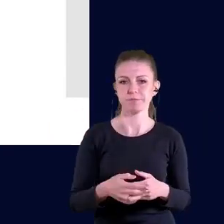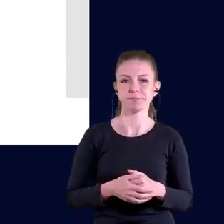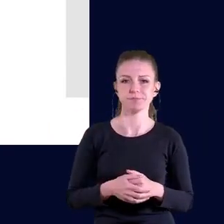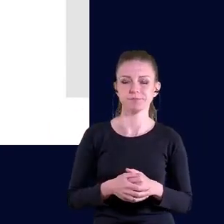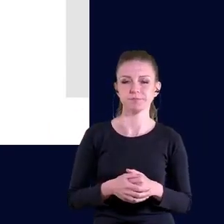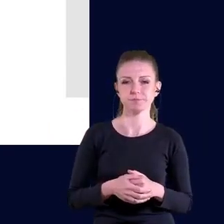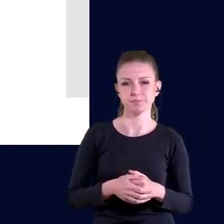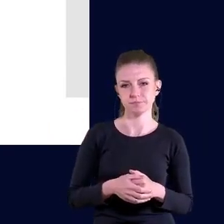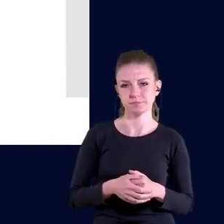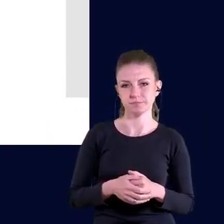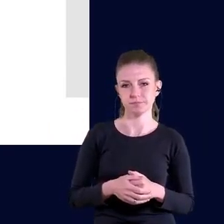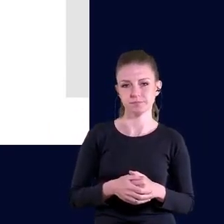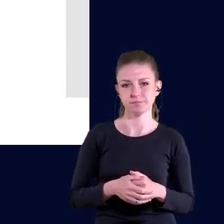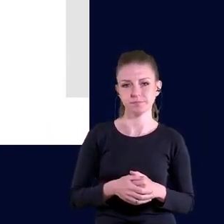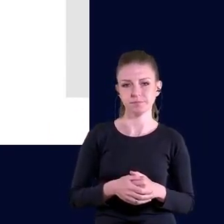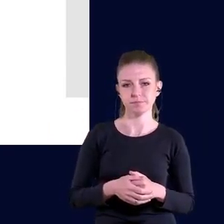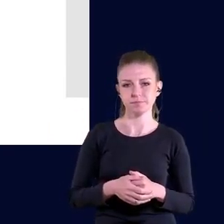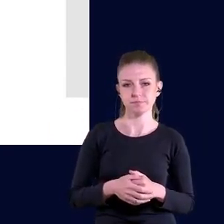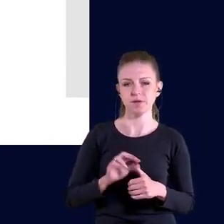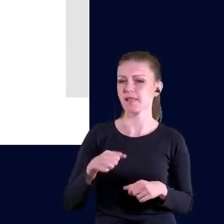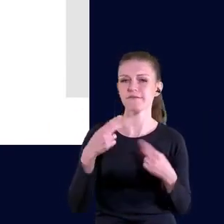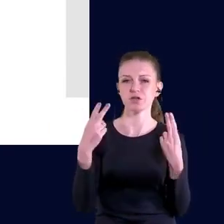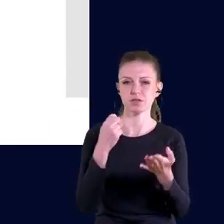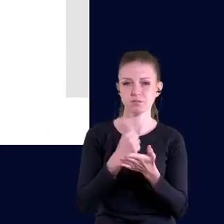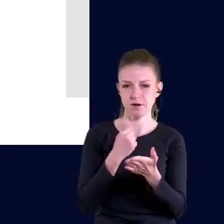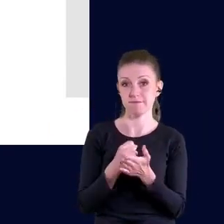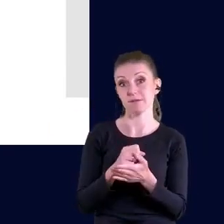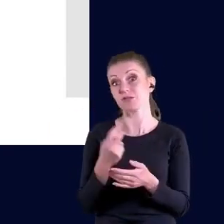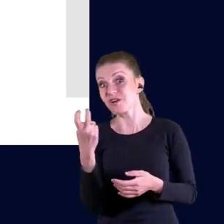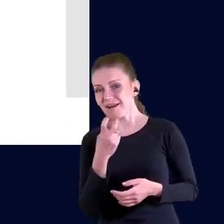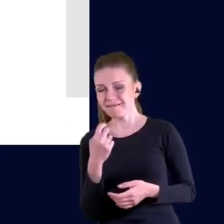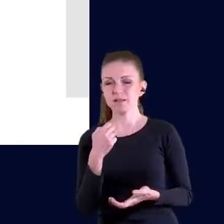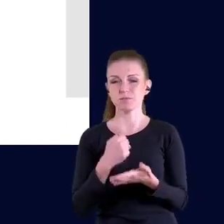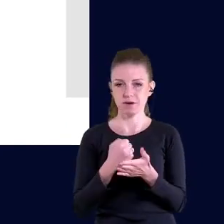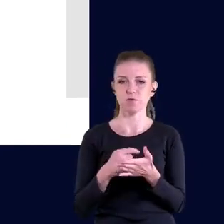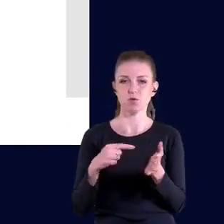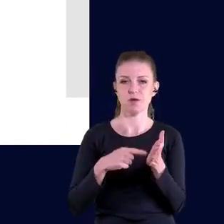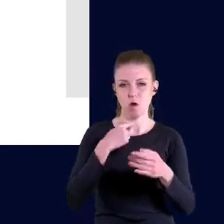zostaną poruszone najważniejsze i najciekawsze i